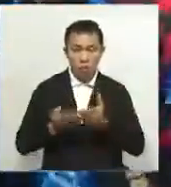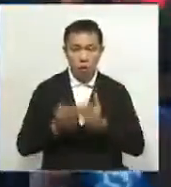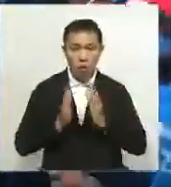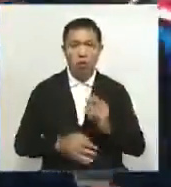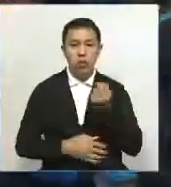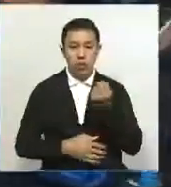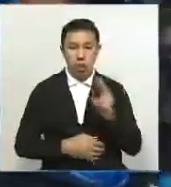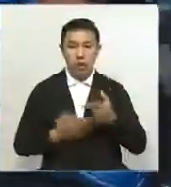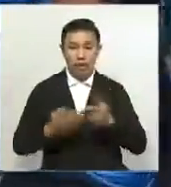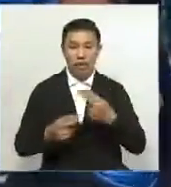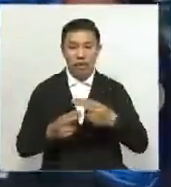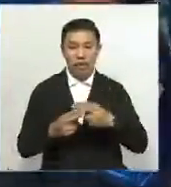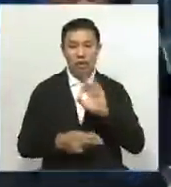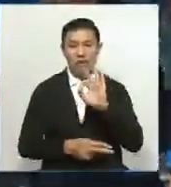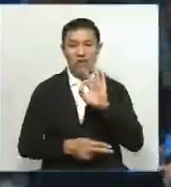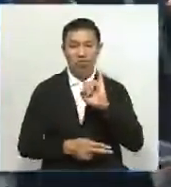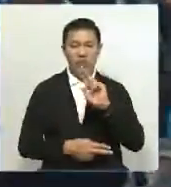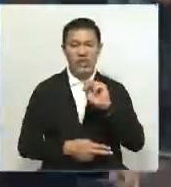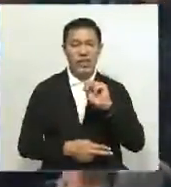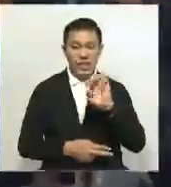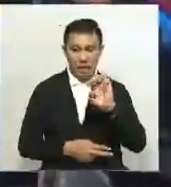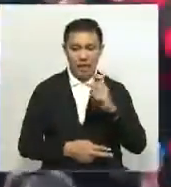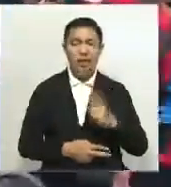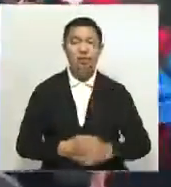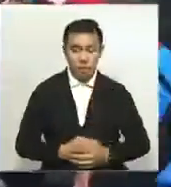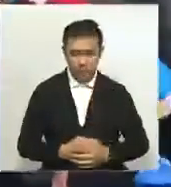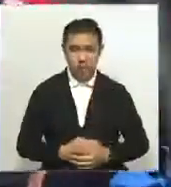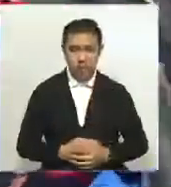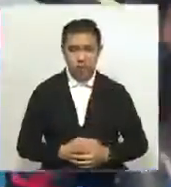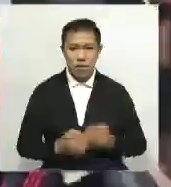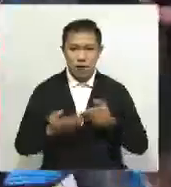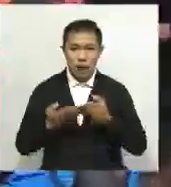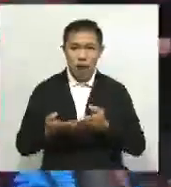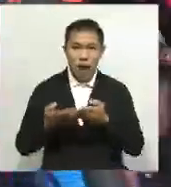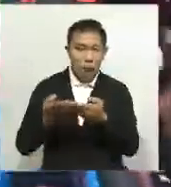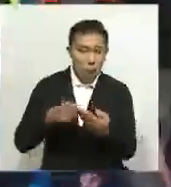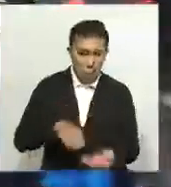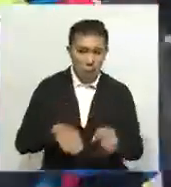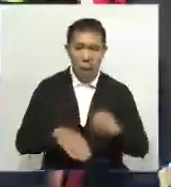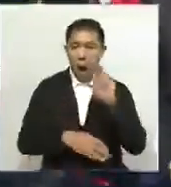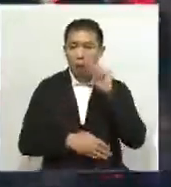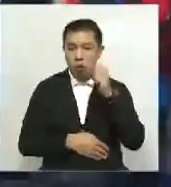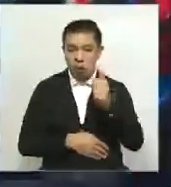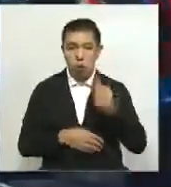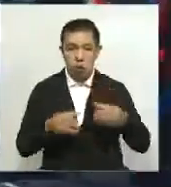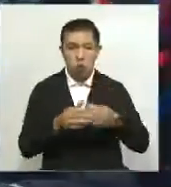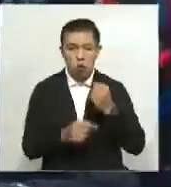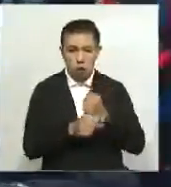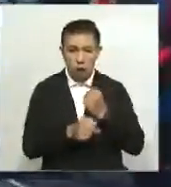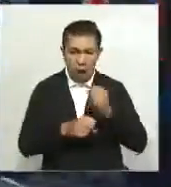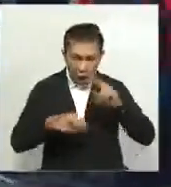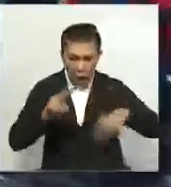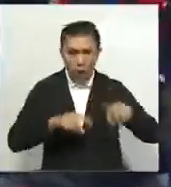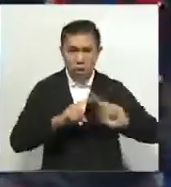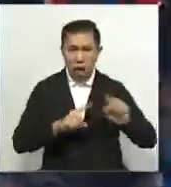ของเรือฟินิกซ์ที่ล่มกลางทะเลอันดามันค่ะสภาพอากาศวันนี้ต้องบอกว่าเป็นข่าวดีของทีมค้นหาแต่ว่าอาจจะ